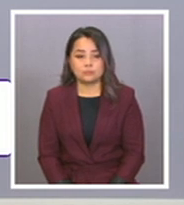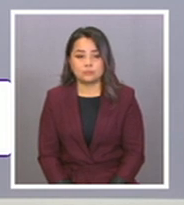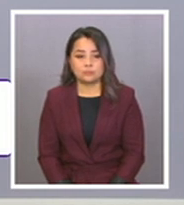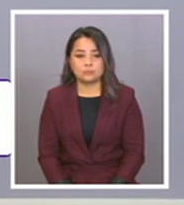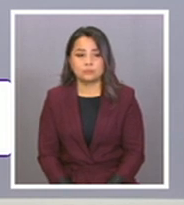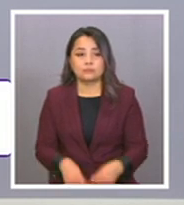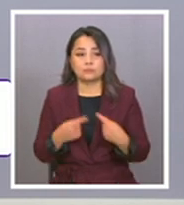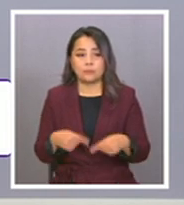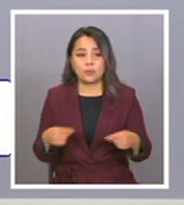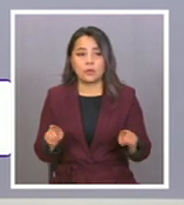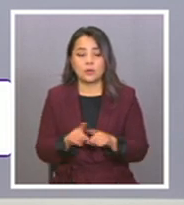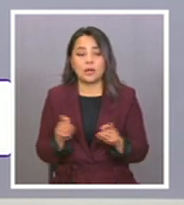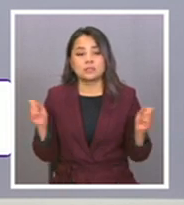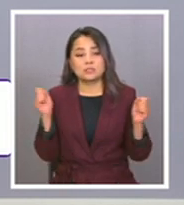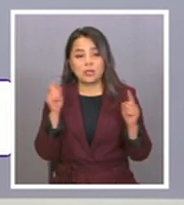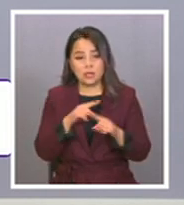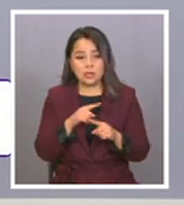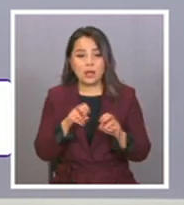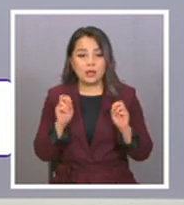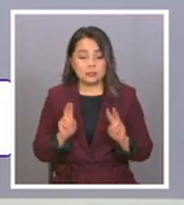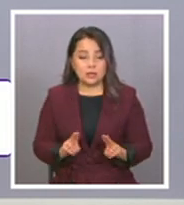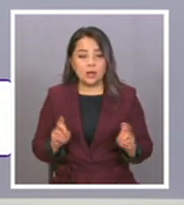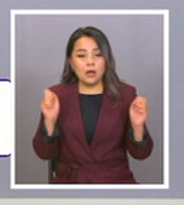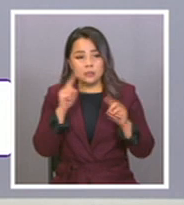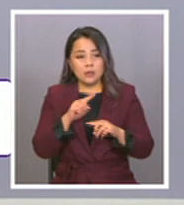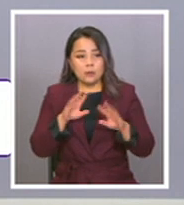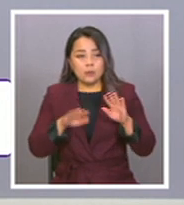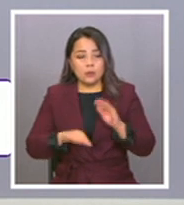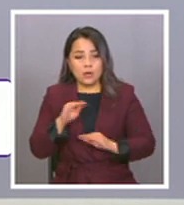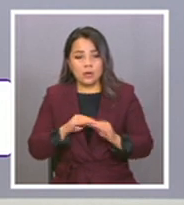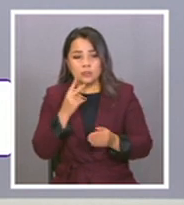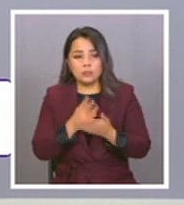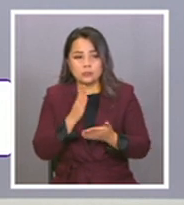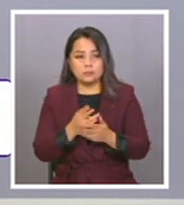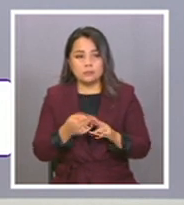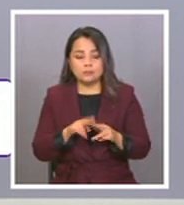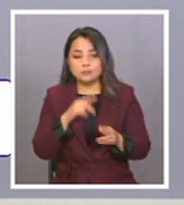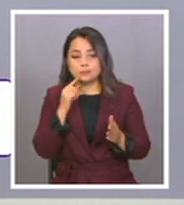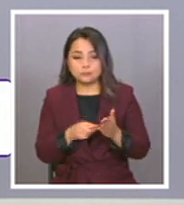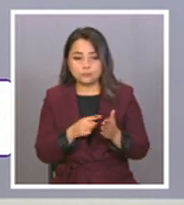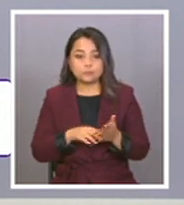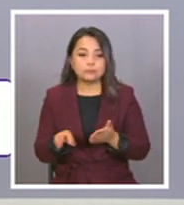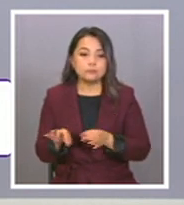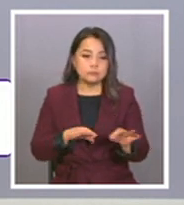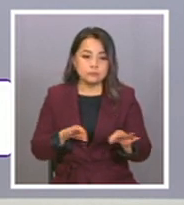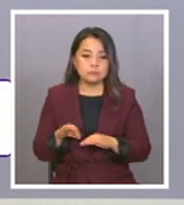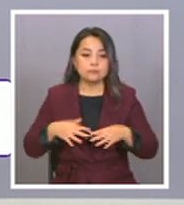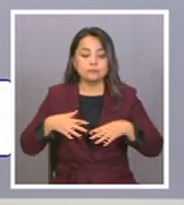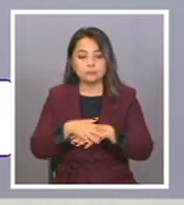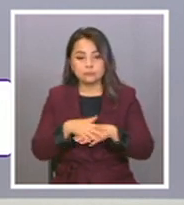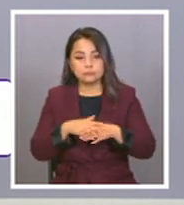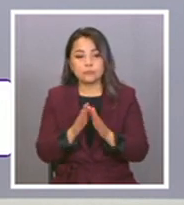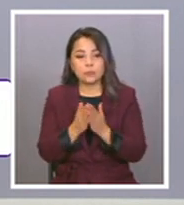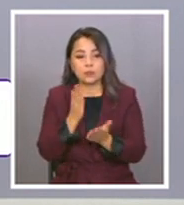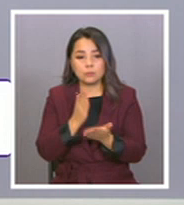Әртүрлі түрлерді анықтау үшін арнайы анықтағыш құралдар бар. Олар каталогтар, сызбалар, кестелер, кітаптар болуы